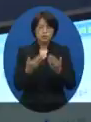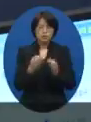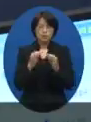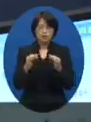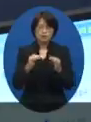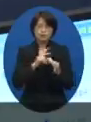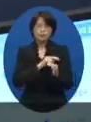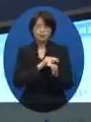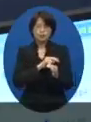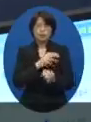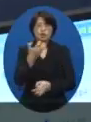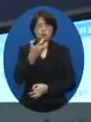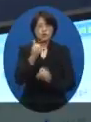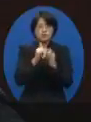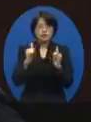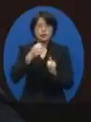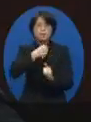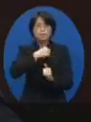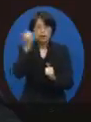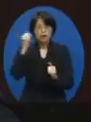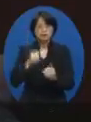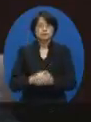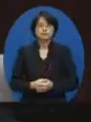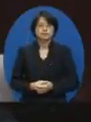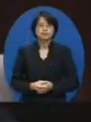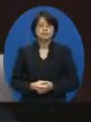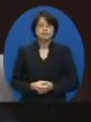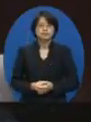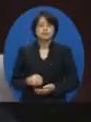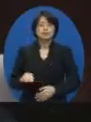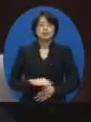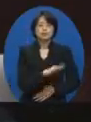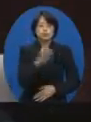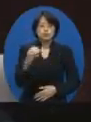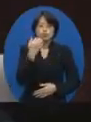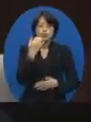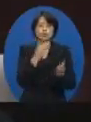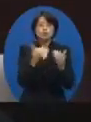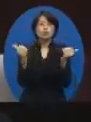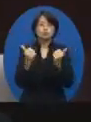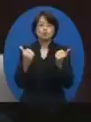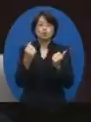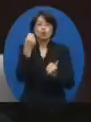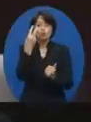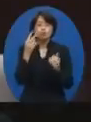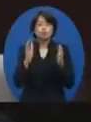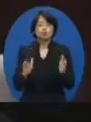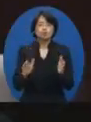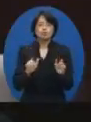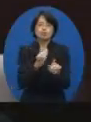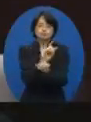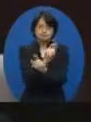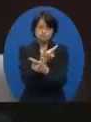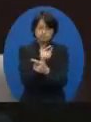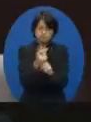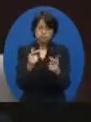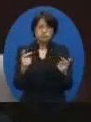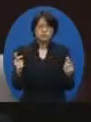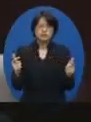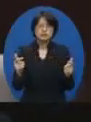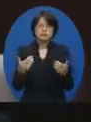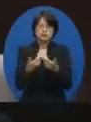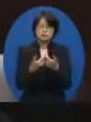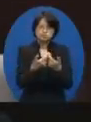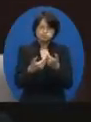80명의 찬성으로 당선됐습니다. 우리 경기도 의회 두 달여 동안